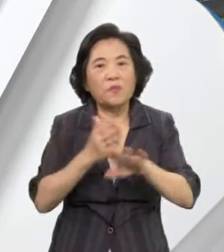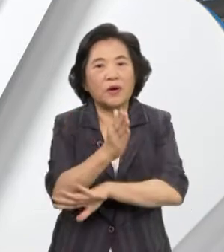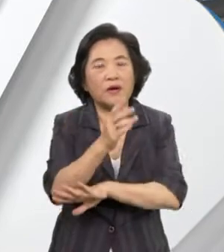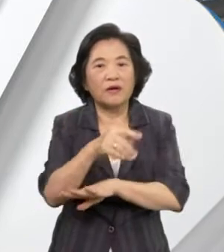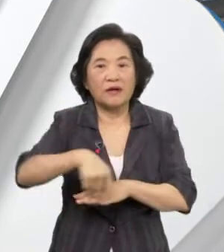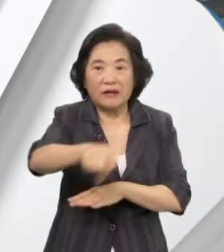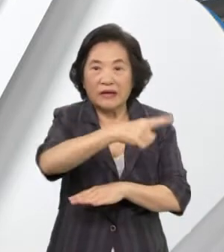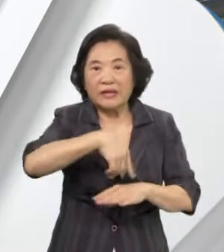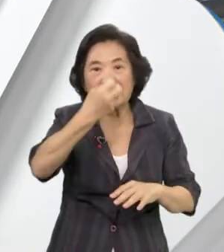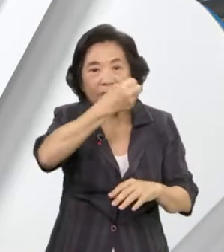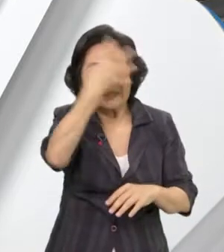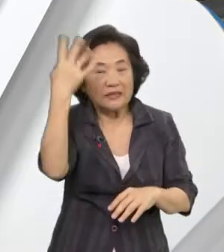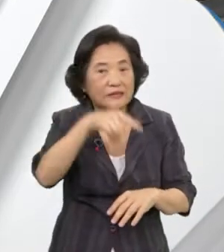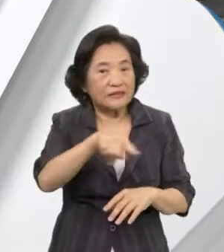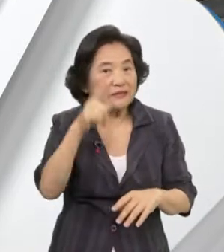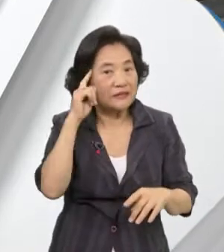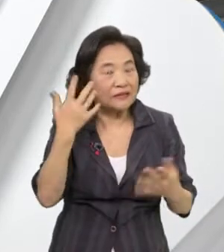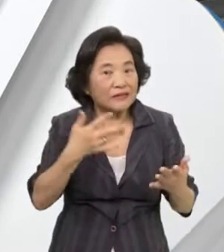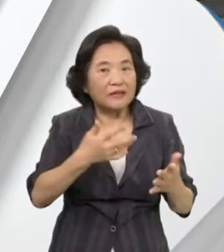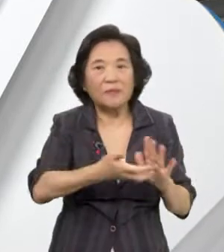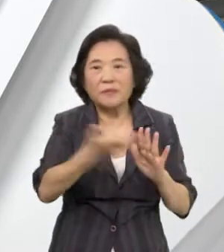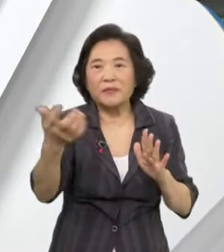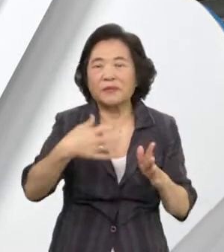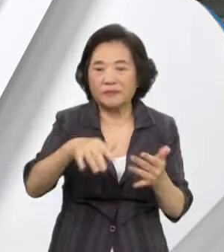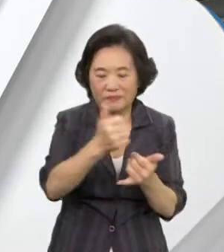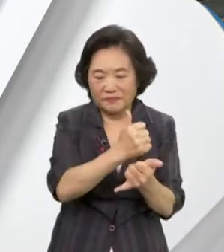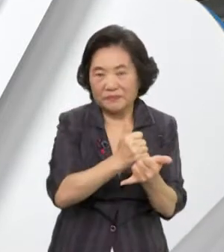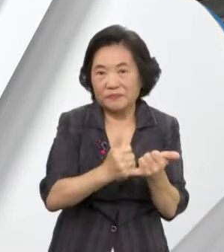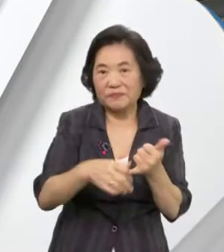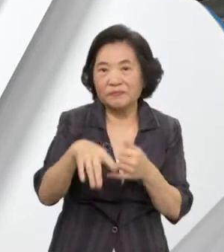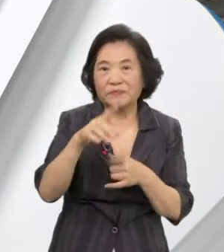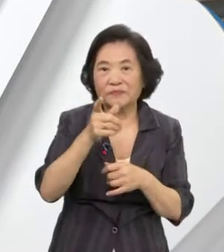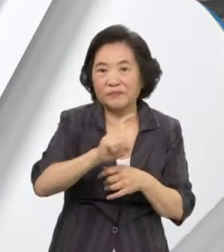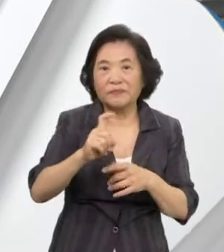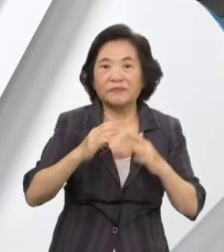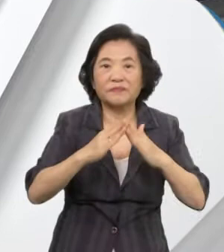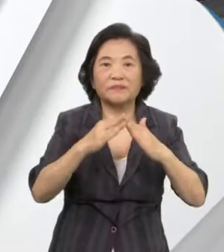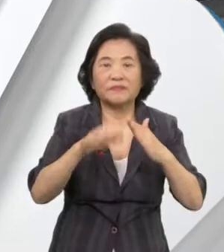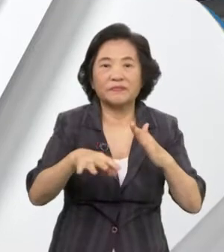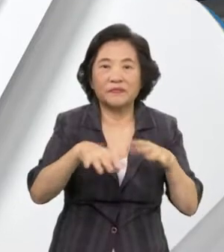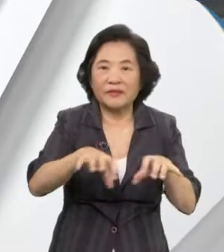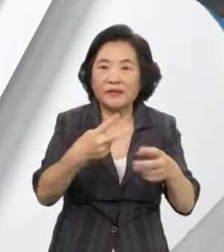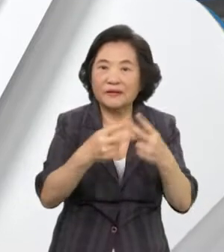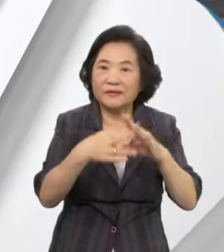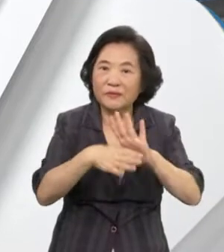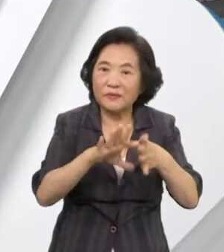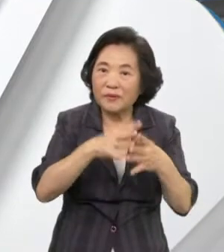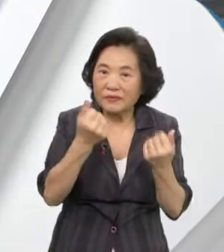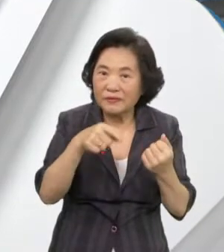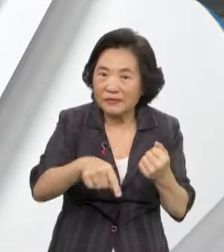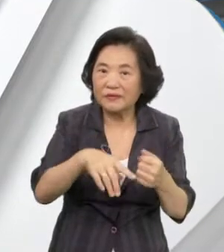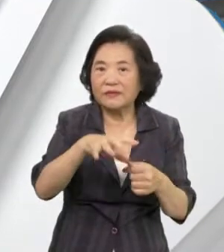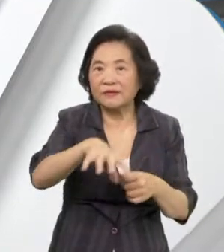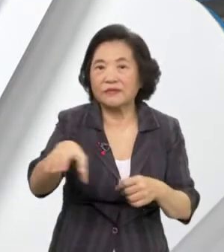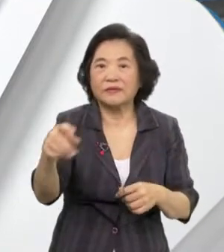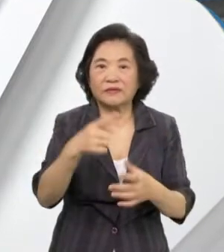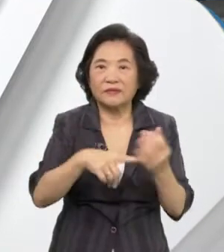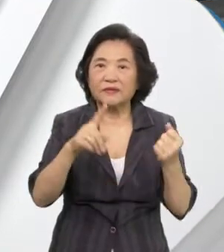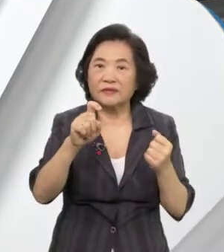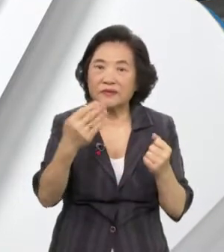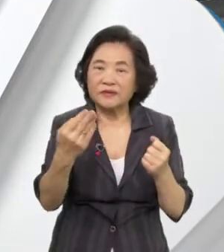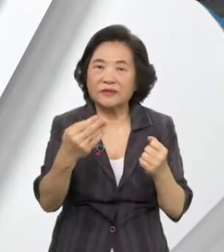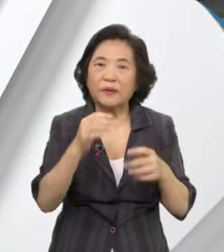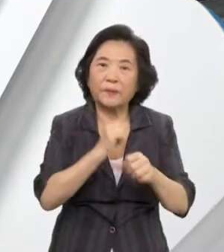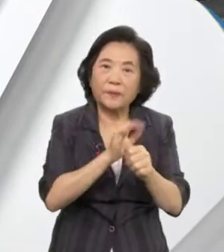过。安排两群新客和分配到十家展示，总共十九家客家文化重点发展区，